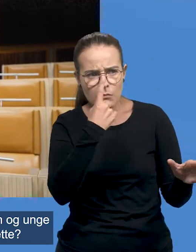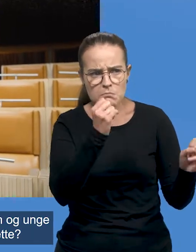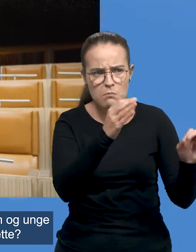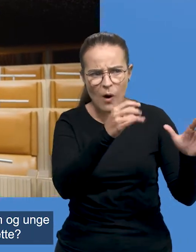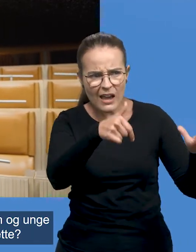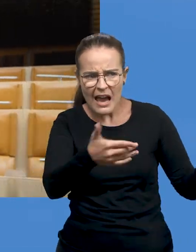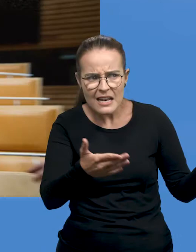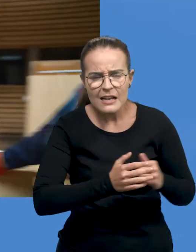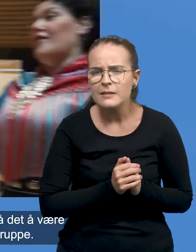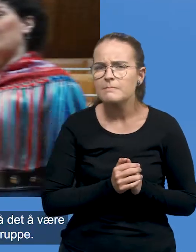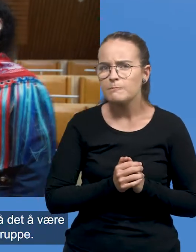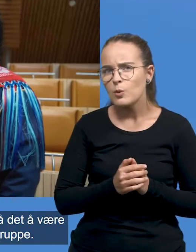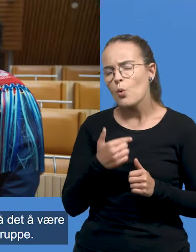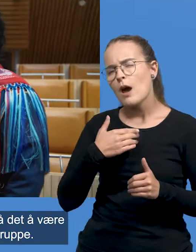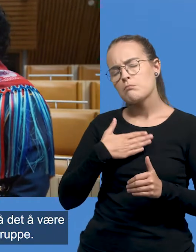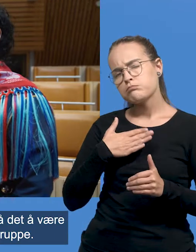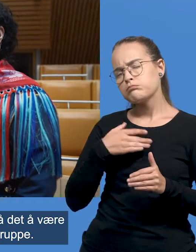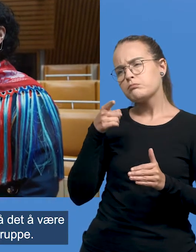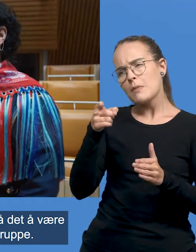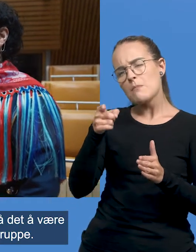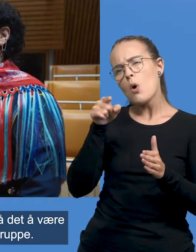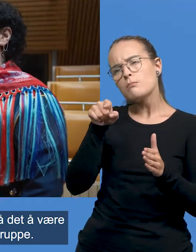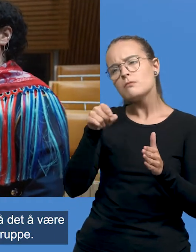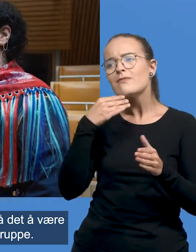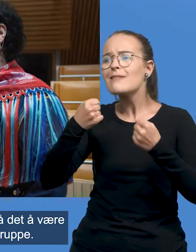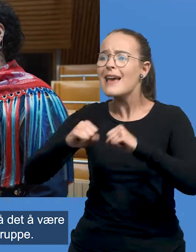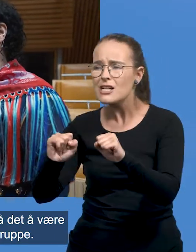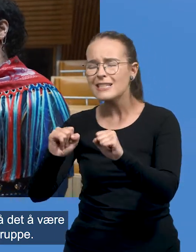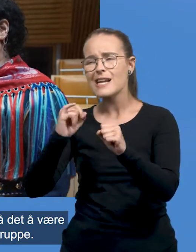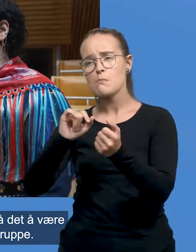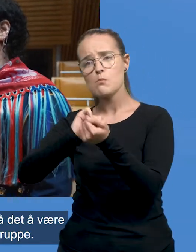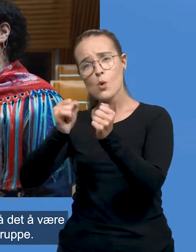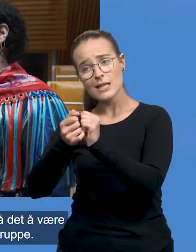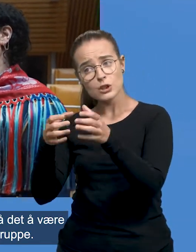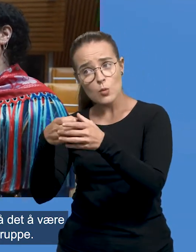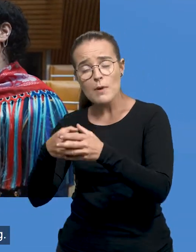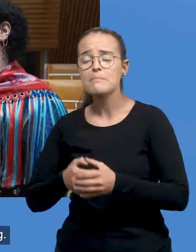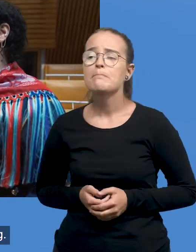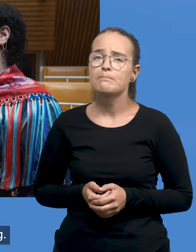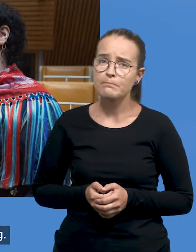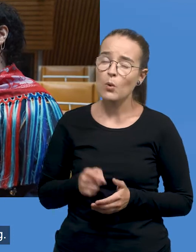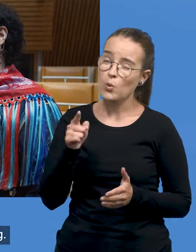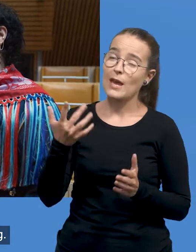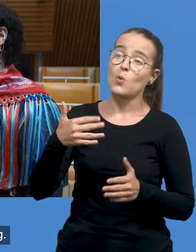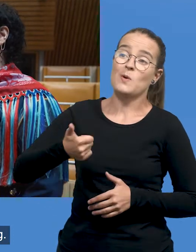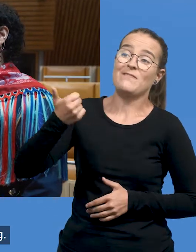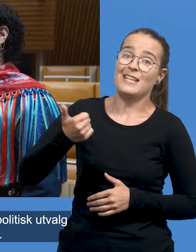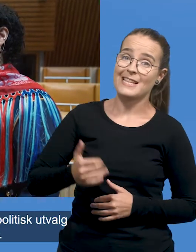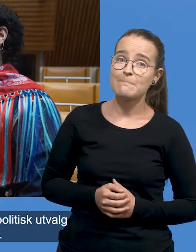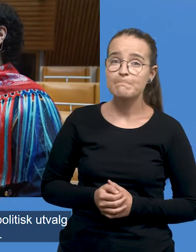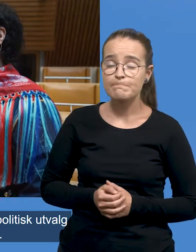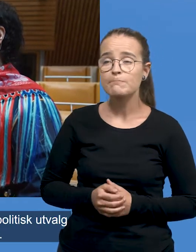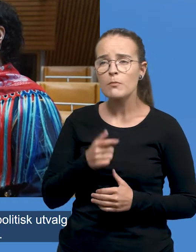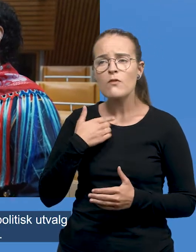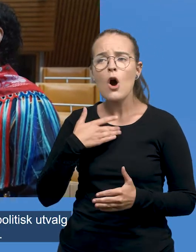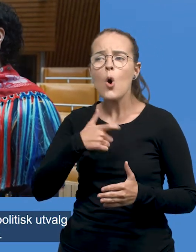en påvirkning i det her? Jeg har lyst først og fremst å peke på det å være engasjert i en politisk gruppe. Det er veldig viktig.